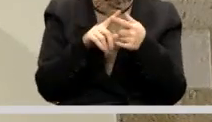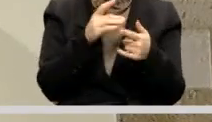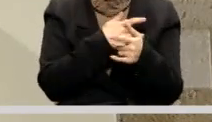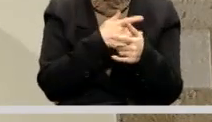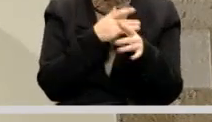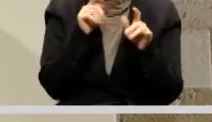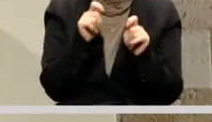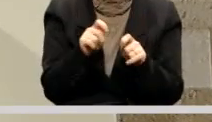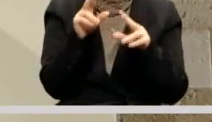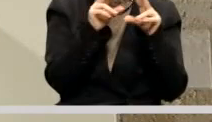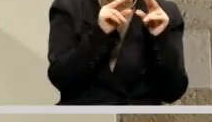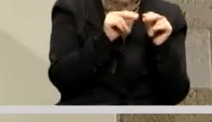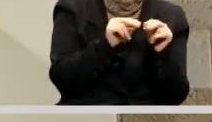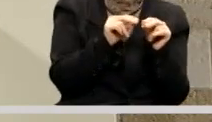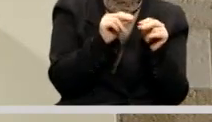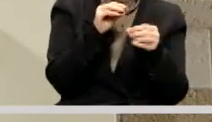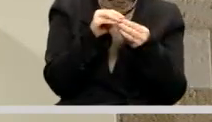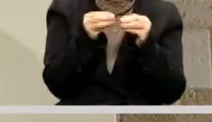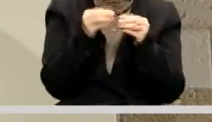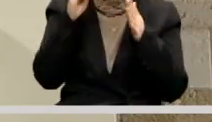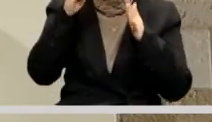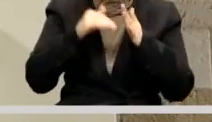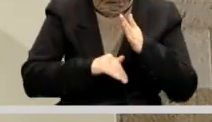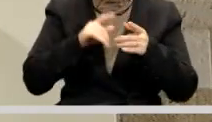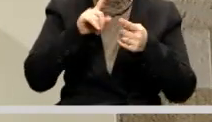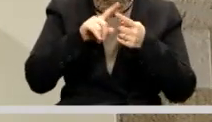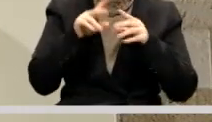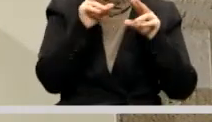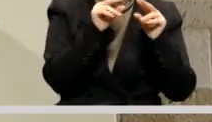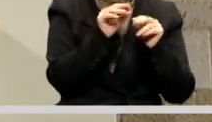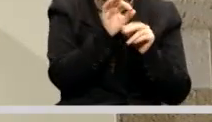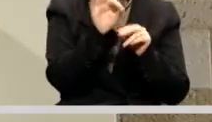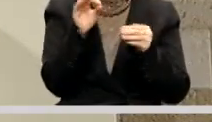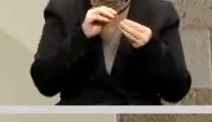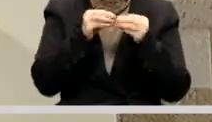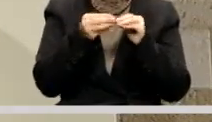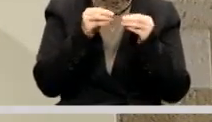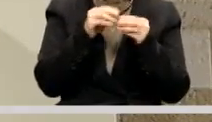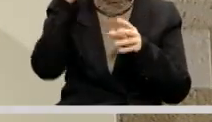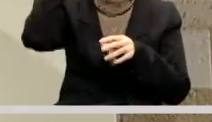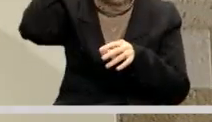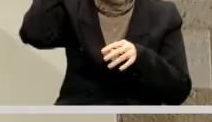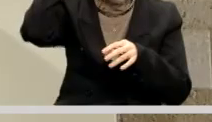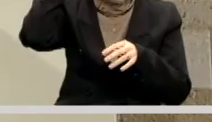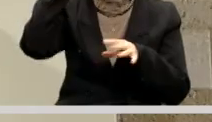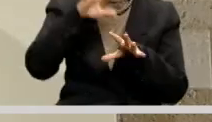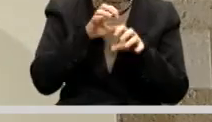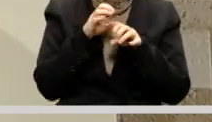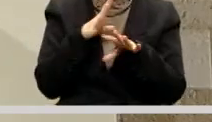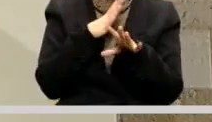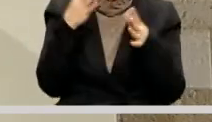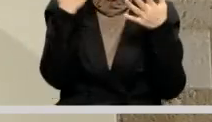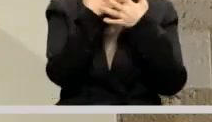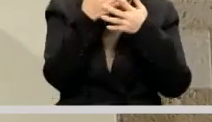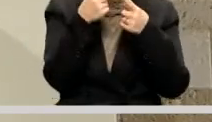olan problemleri daha da aza indirir. Aynı zamanda uykusuzluk problemlerinin biraz psikolojik boyutu da var. Hani gece farklı şeyler düşünmek,